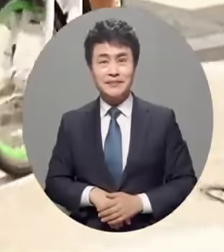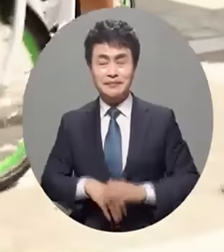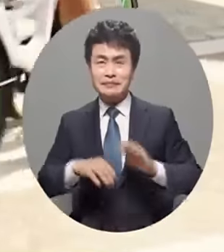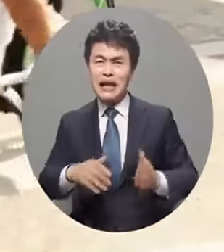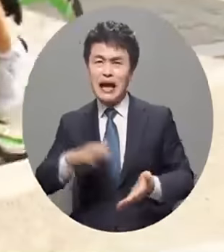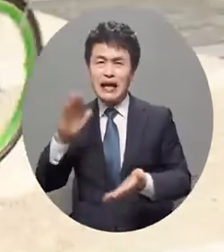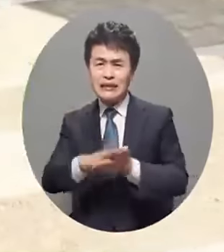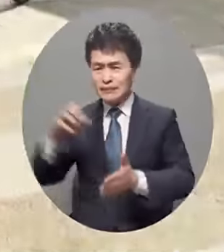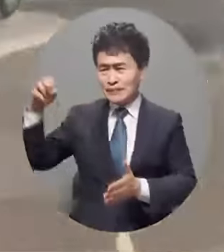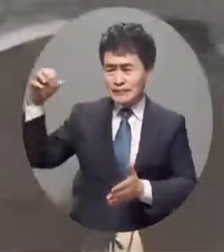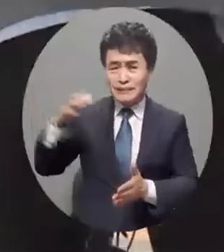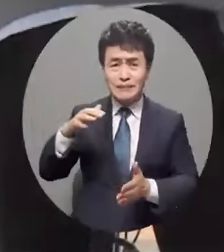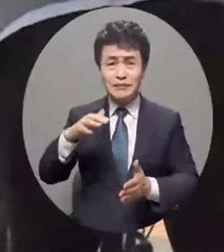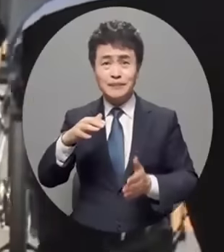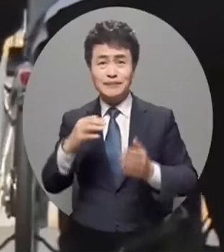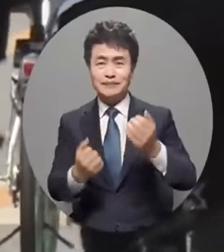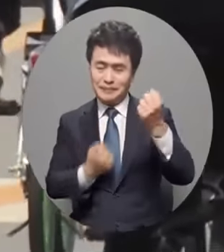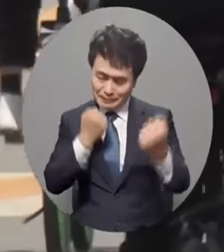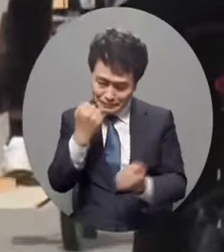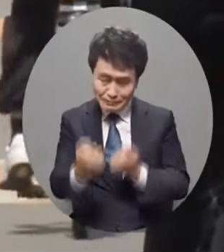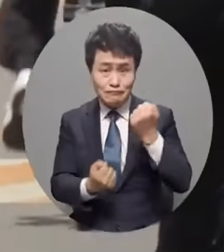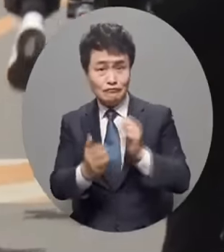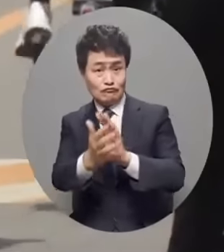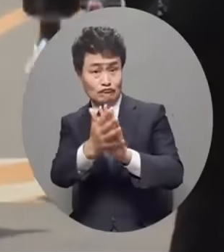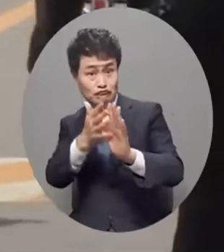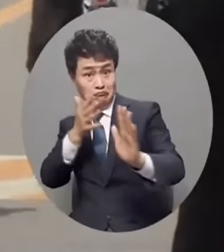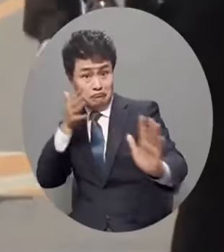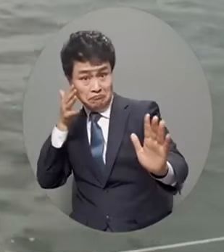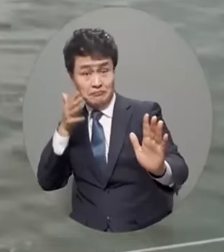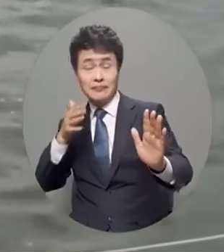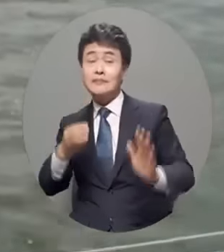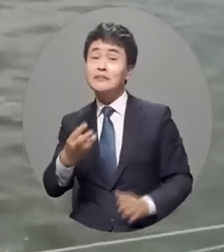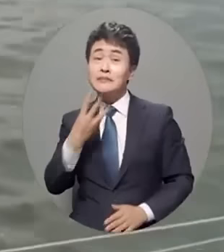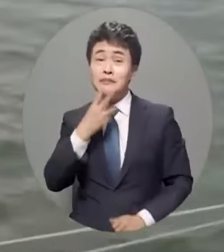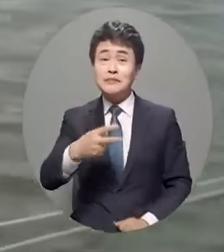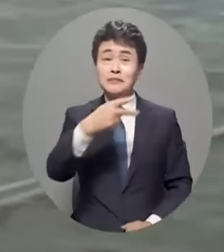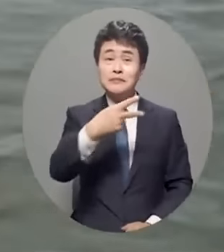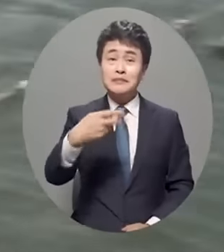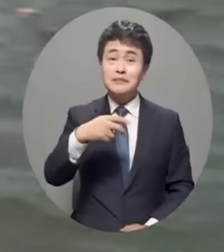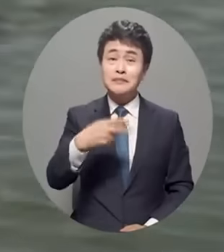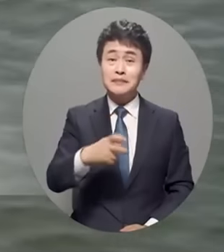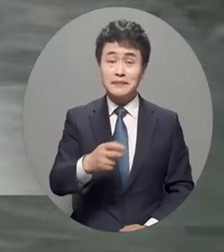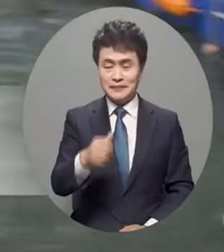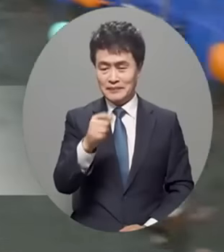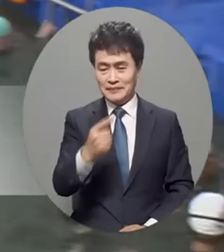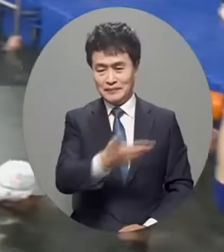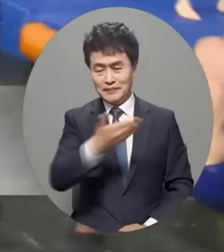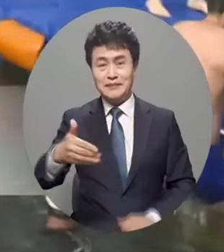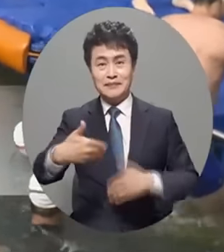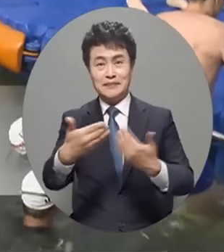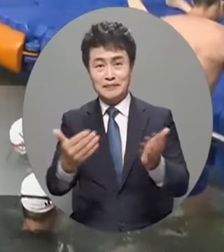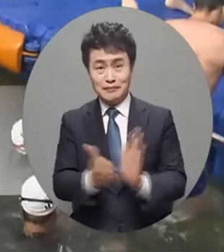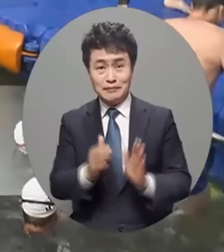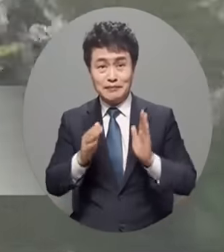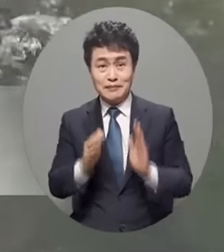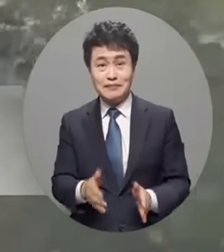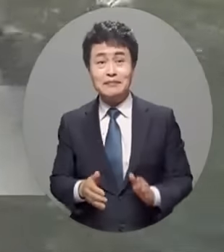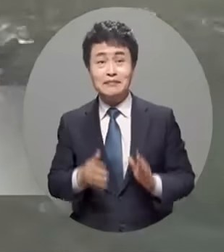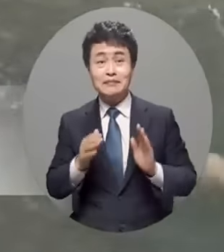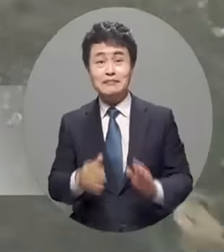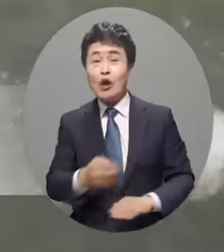뜨겁게 달궈진 아스팔트 위로 자전거 행렬이 이어집니다. 서울 뚝섬 한강공원에선 수영, 자전거, 달리기 3종